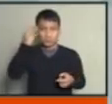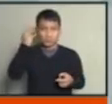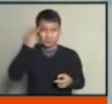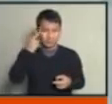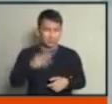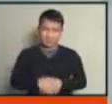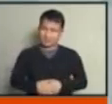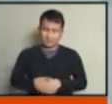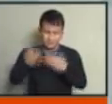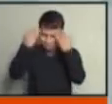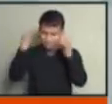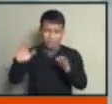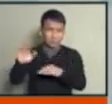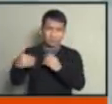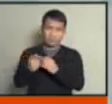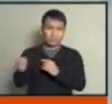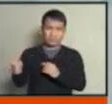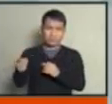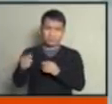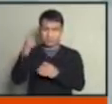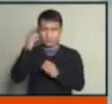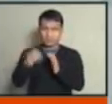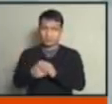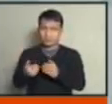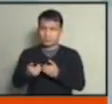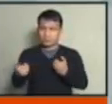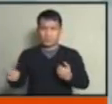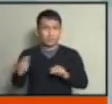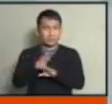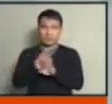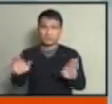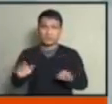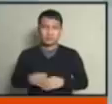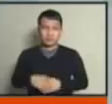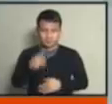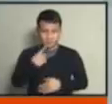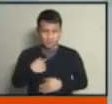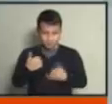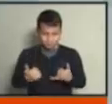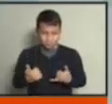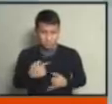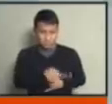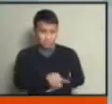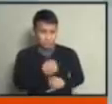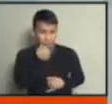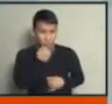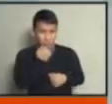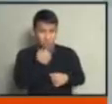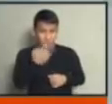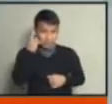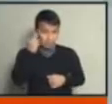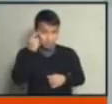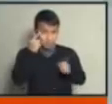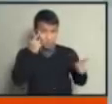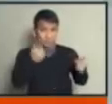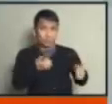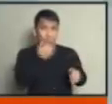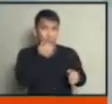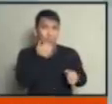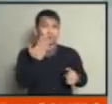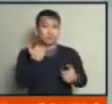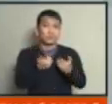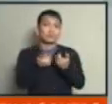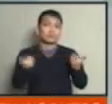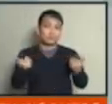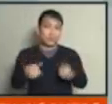Hindi ko po alam tungkol dyan, sir, sa mga picture na yan, sir. So, wala po ako idea. Pinapalabas niya, sir, kayo may kasalanan, kaya kayo nagkakaganito ngayon, nagkahiwalay.